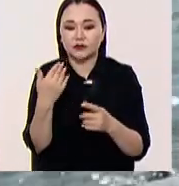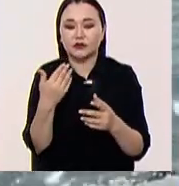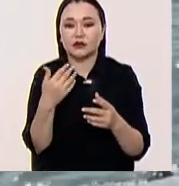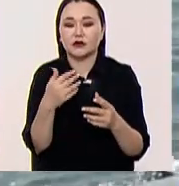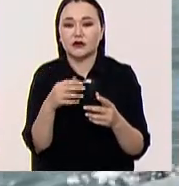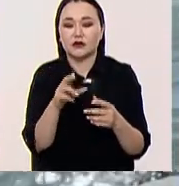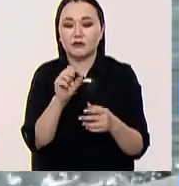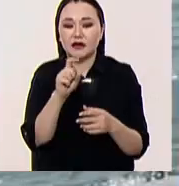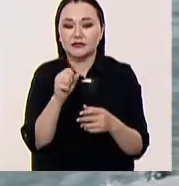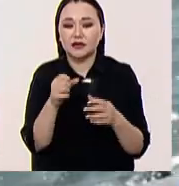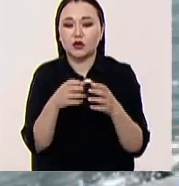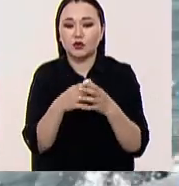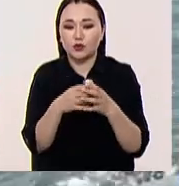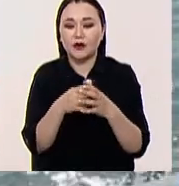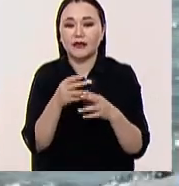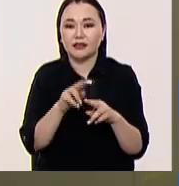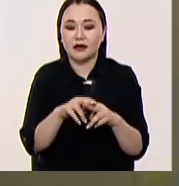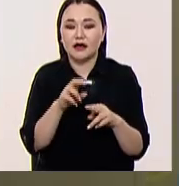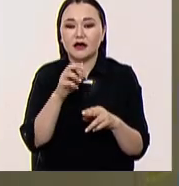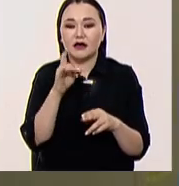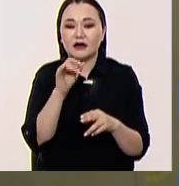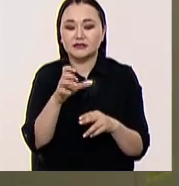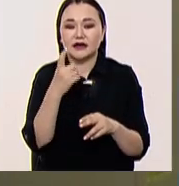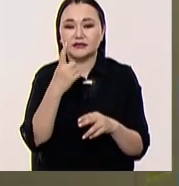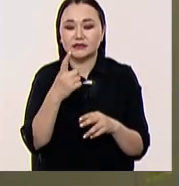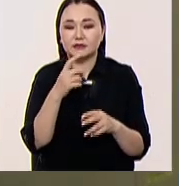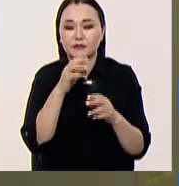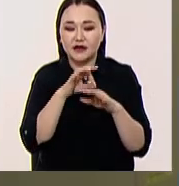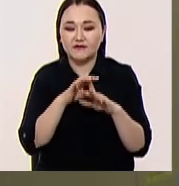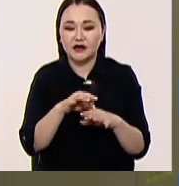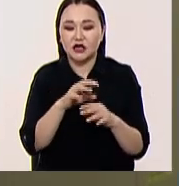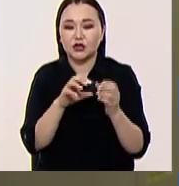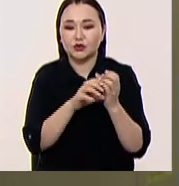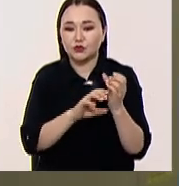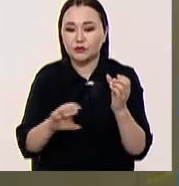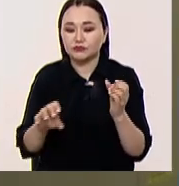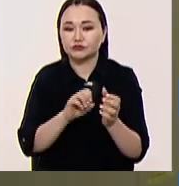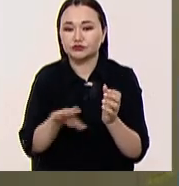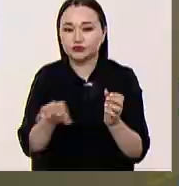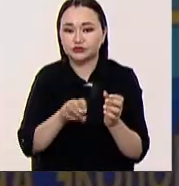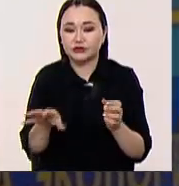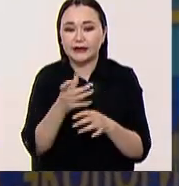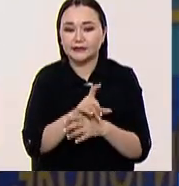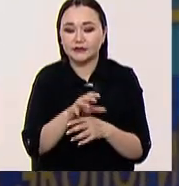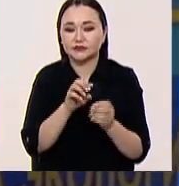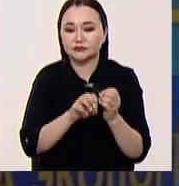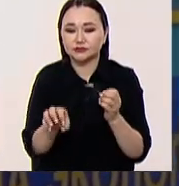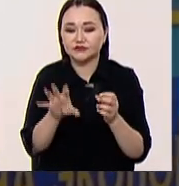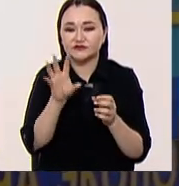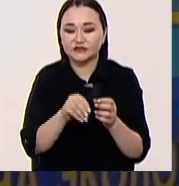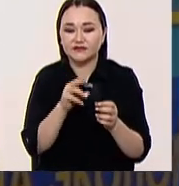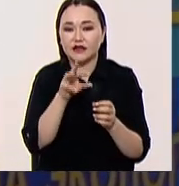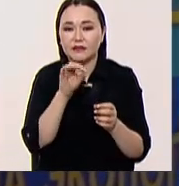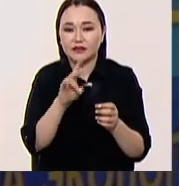товариществе «Базил Групп», это бывшая ГРЭС-1, проводили опрессовку трубопровода. В этот канал предприятие сбрасывает